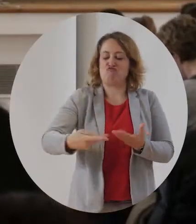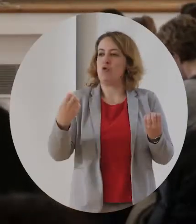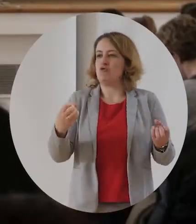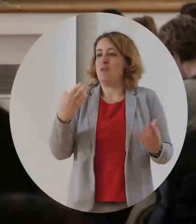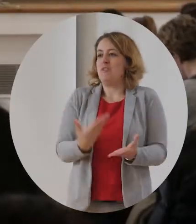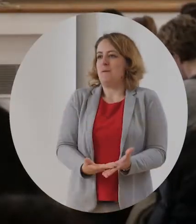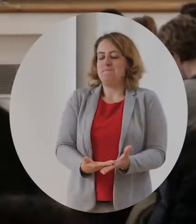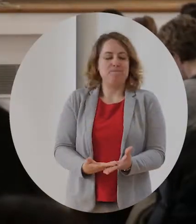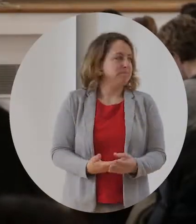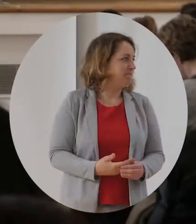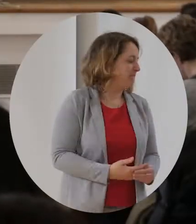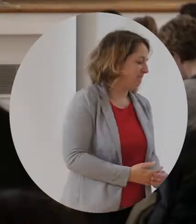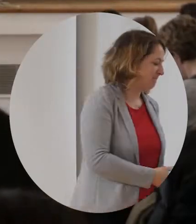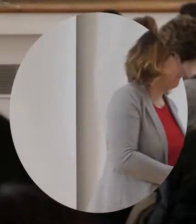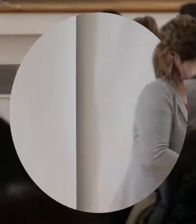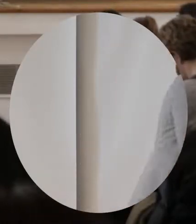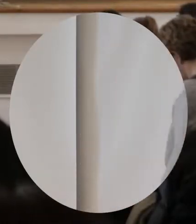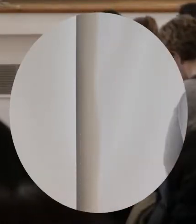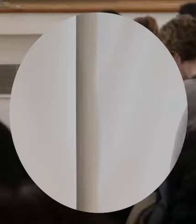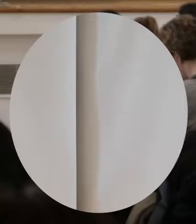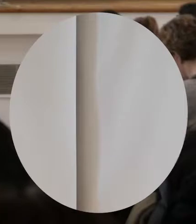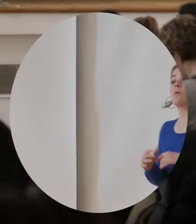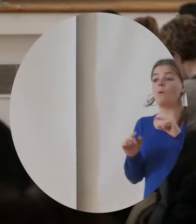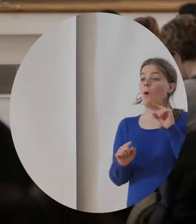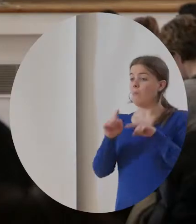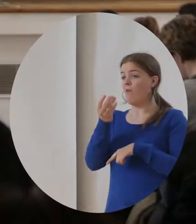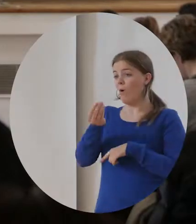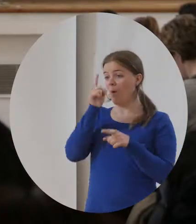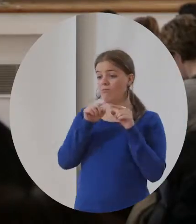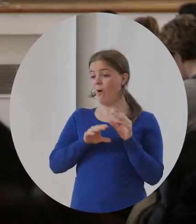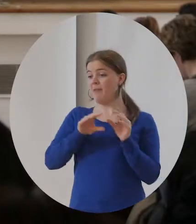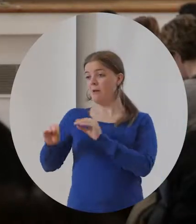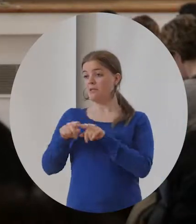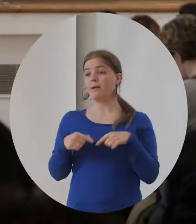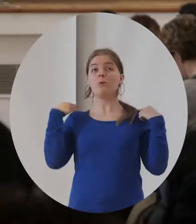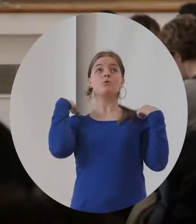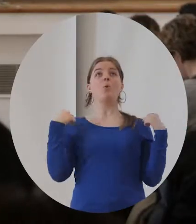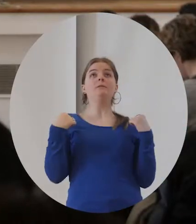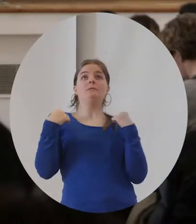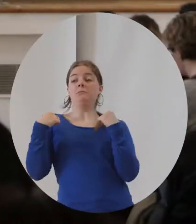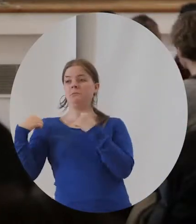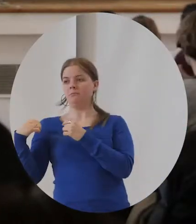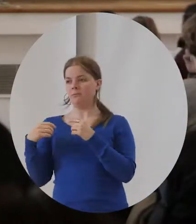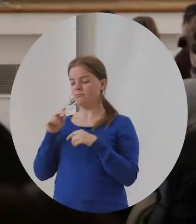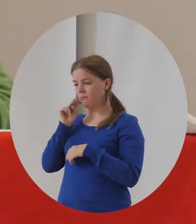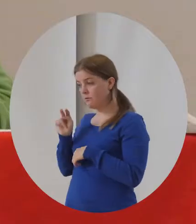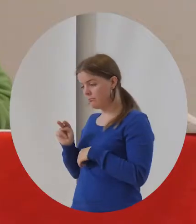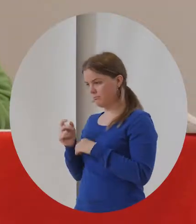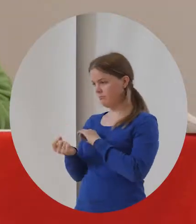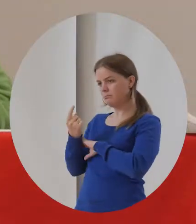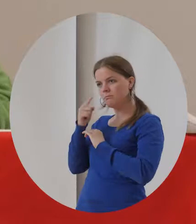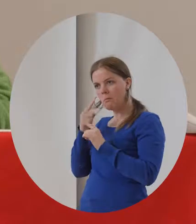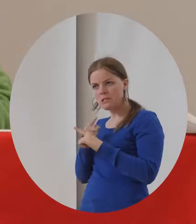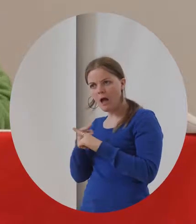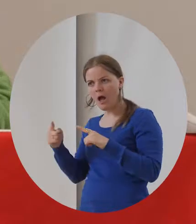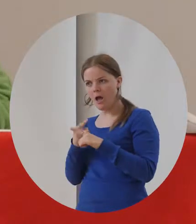Voilà. Alors des fois, ils se déplacent en rampant sur le dos, ce qui est un comportement étonnant et étrange et qui